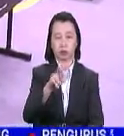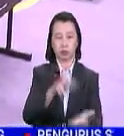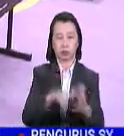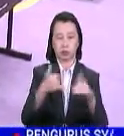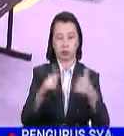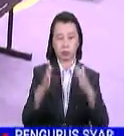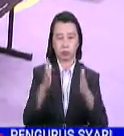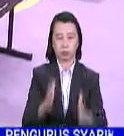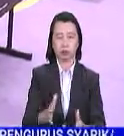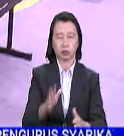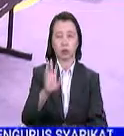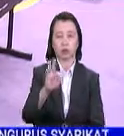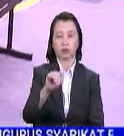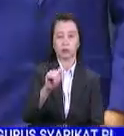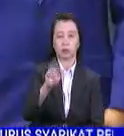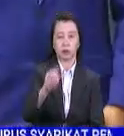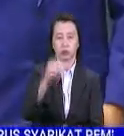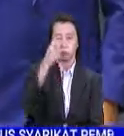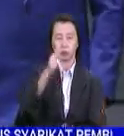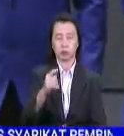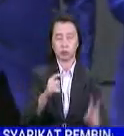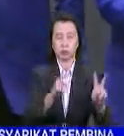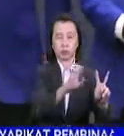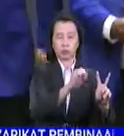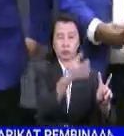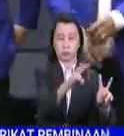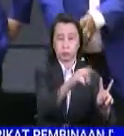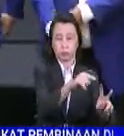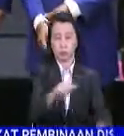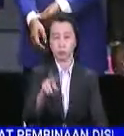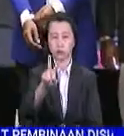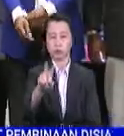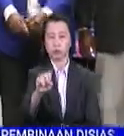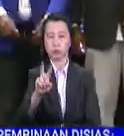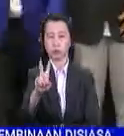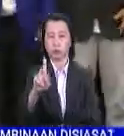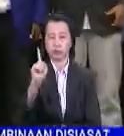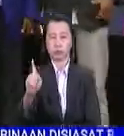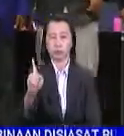status pemain Persatuan Bola Sepak Malaysia FAM bagi penggal 2017 hingga 2021.